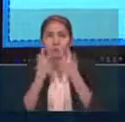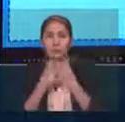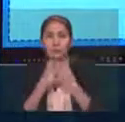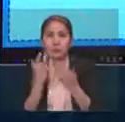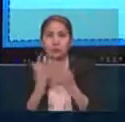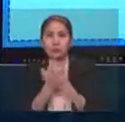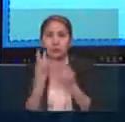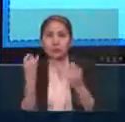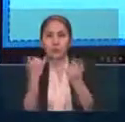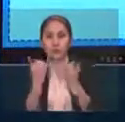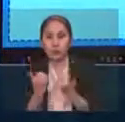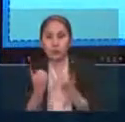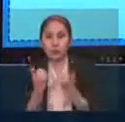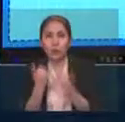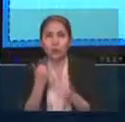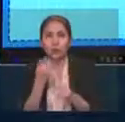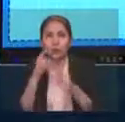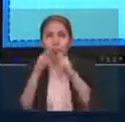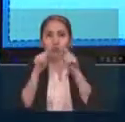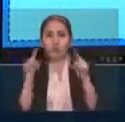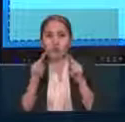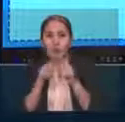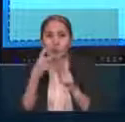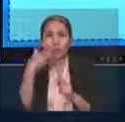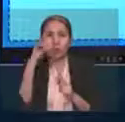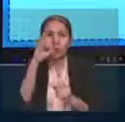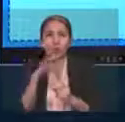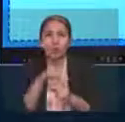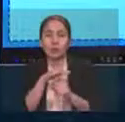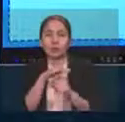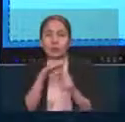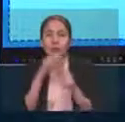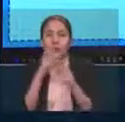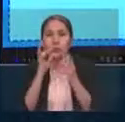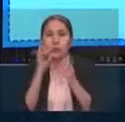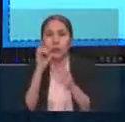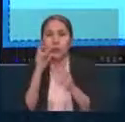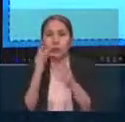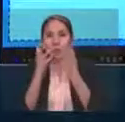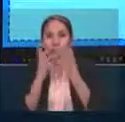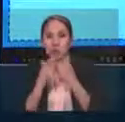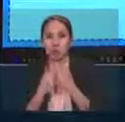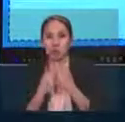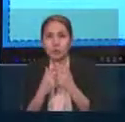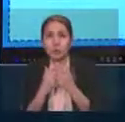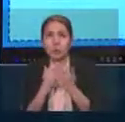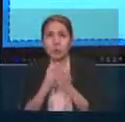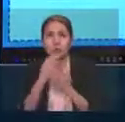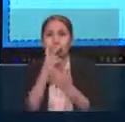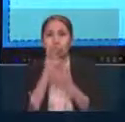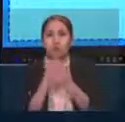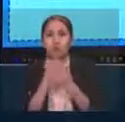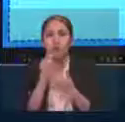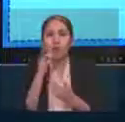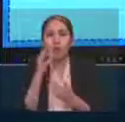o'lchovlarini topishimiz uchun uch burchakning 30 gradusli burchagi radian o'lchovini yuqorida keltirib